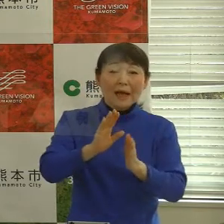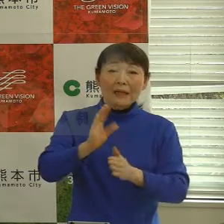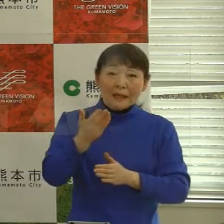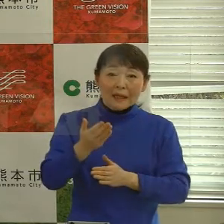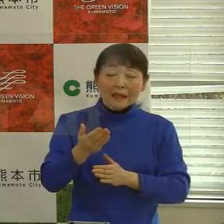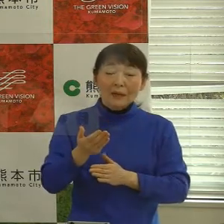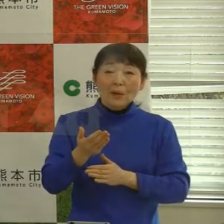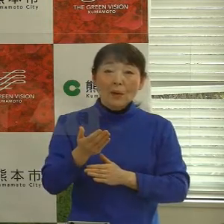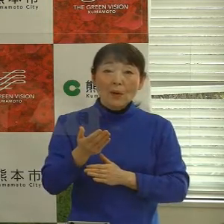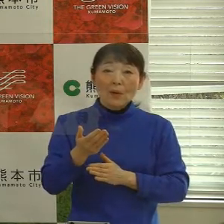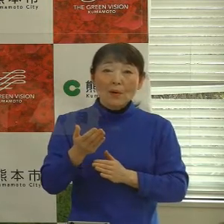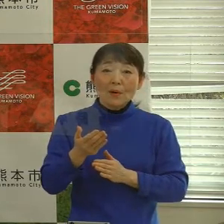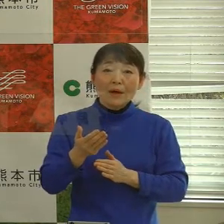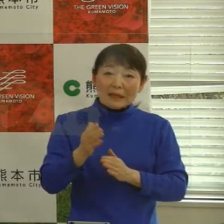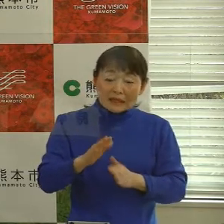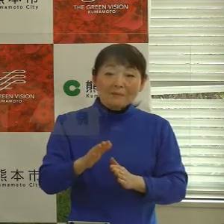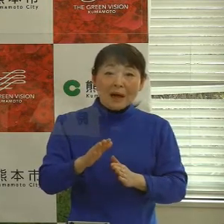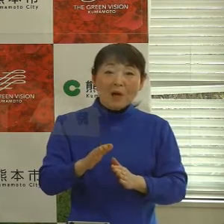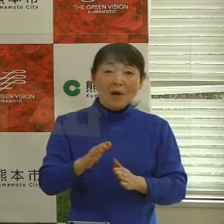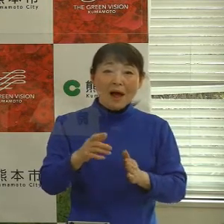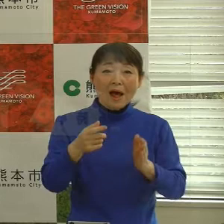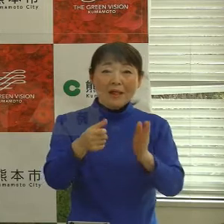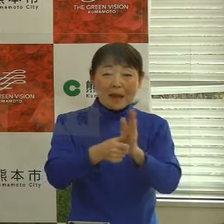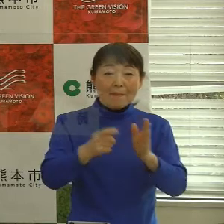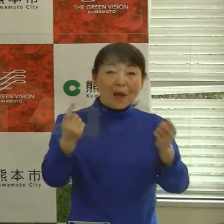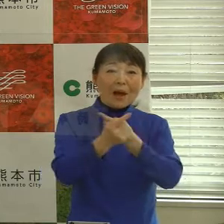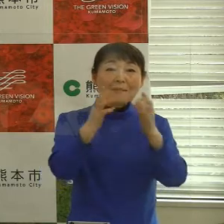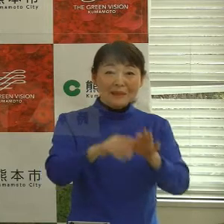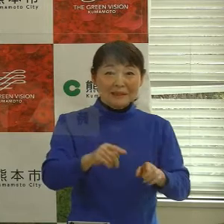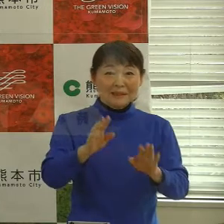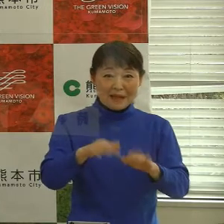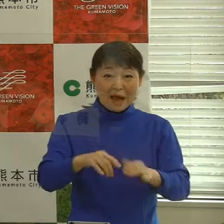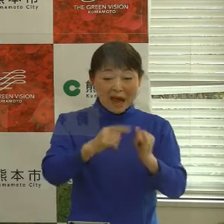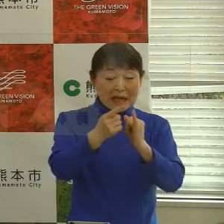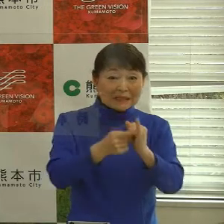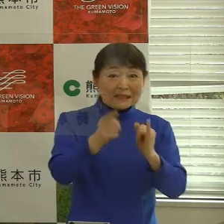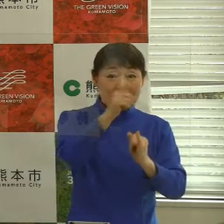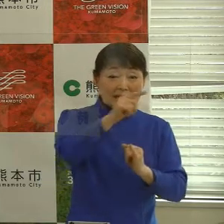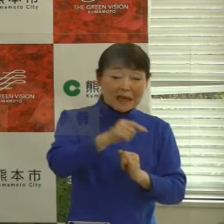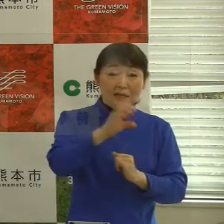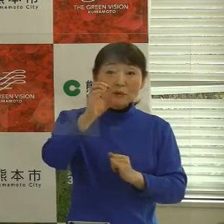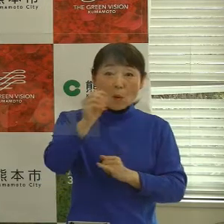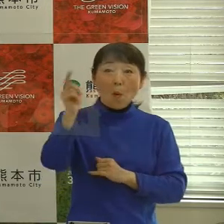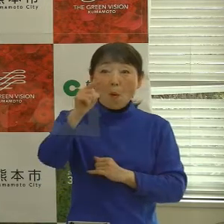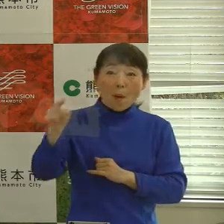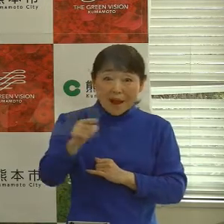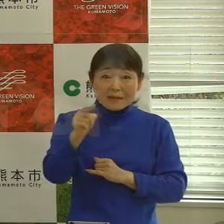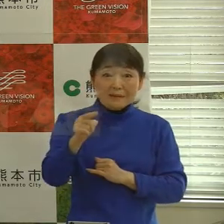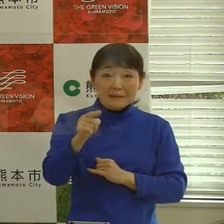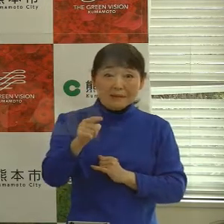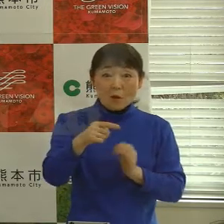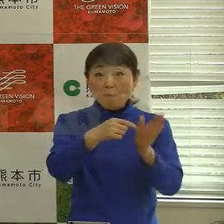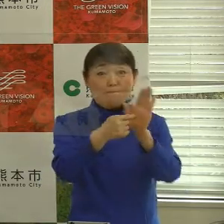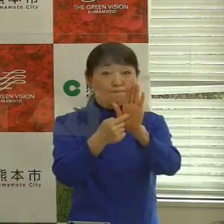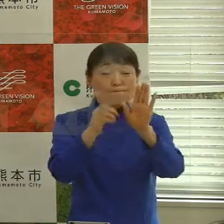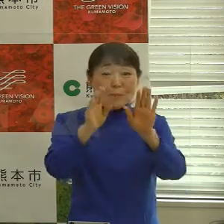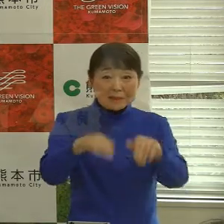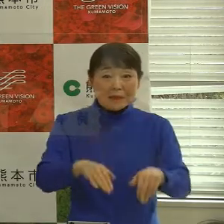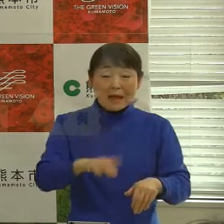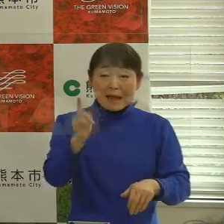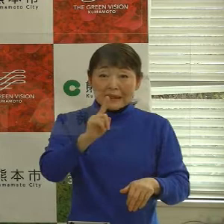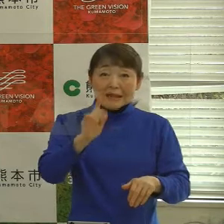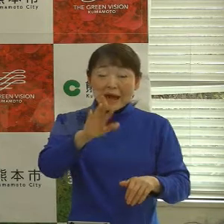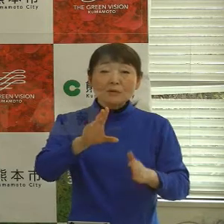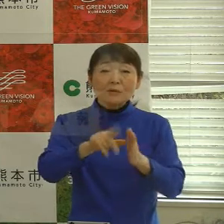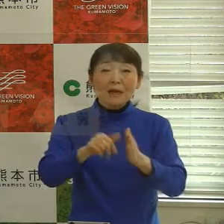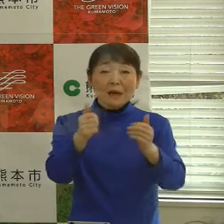妊娠 SOS という形でですね、あの名前も変えて皆さんにはですね、何かあったらご相談ください